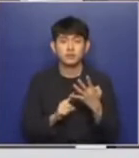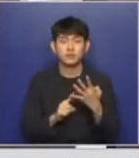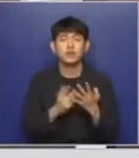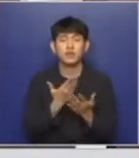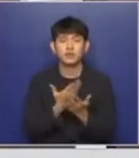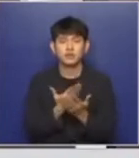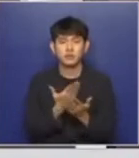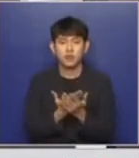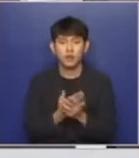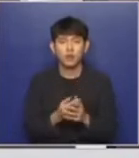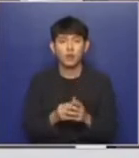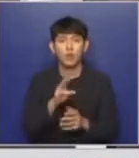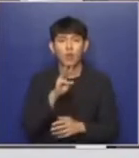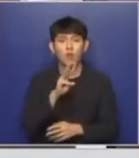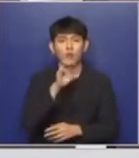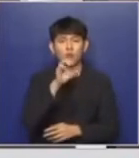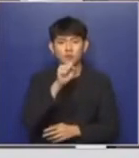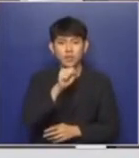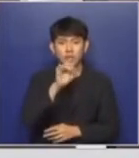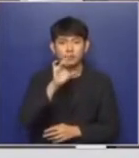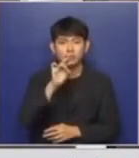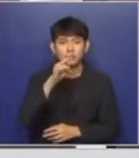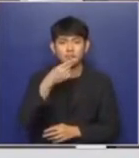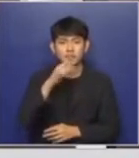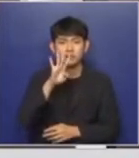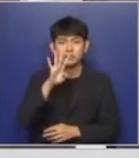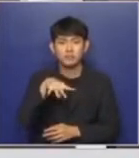นะครับจำนวน